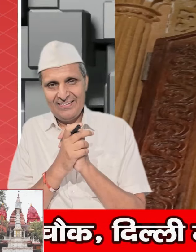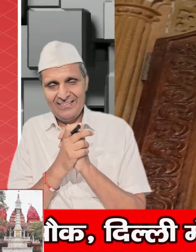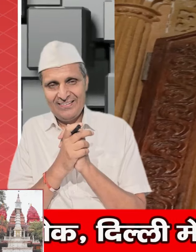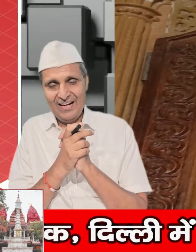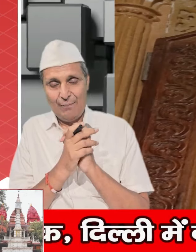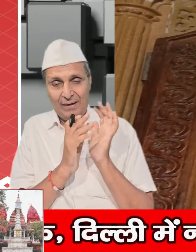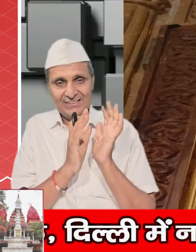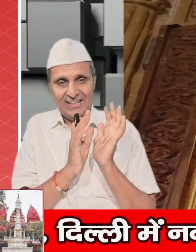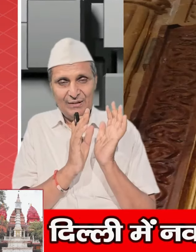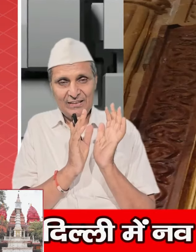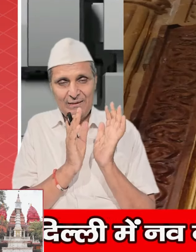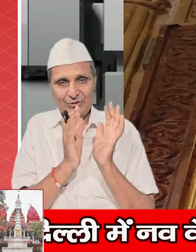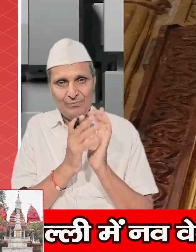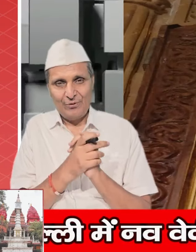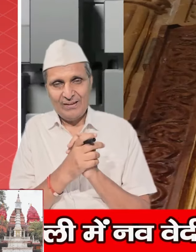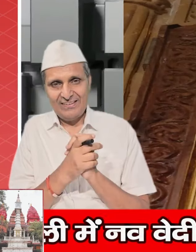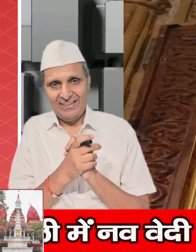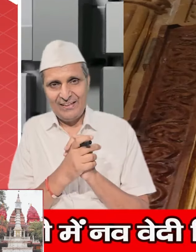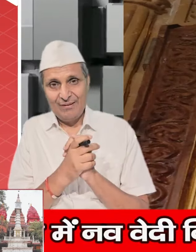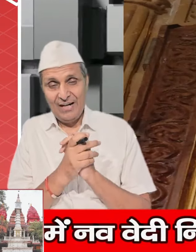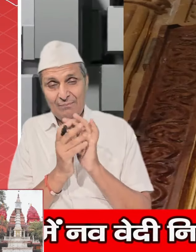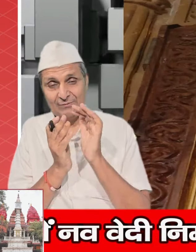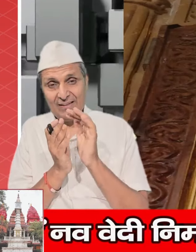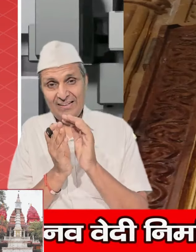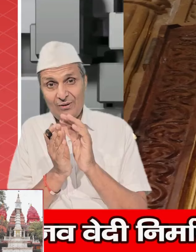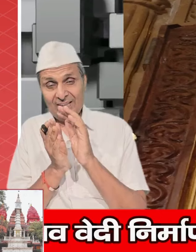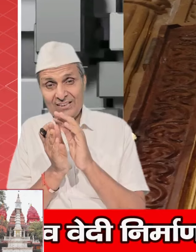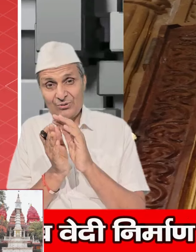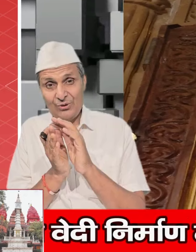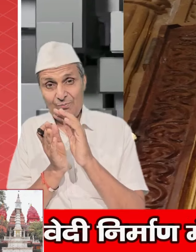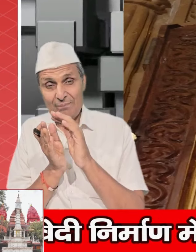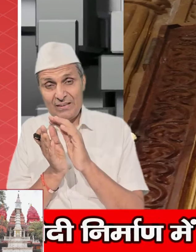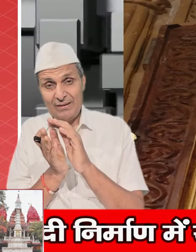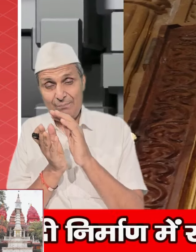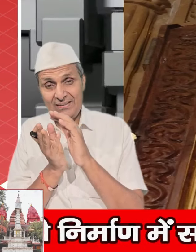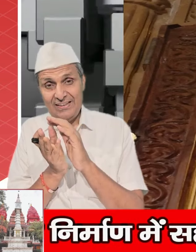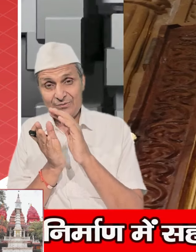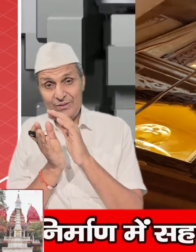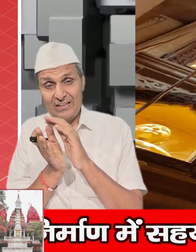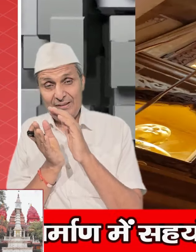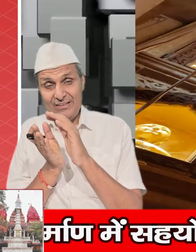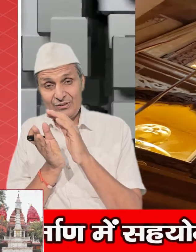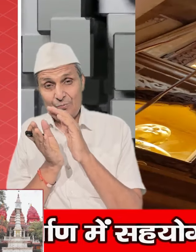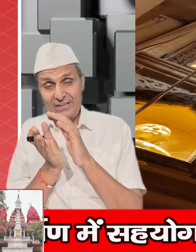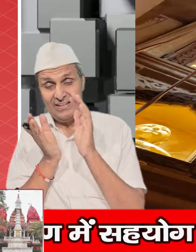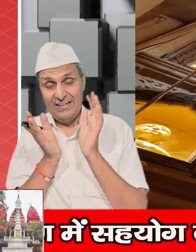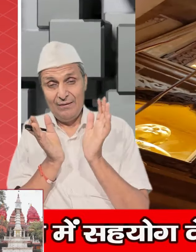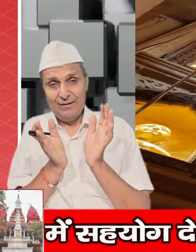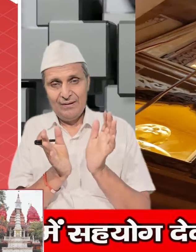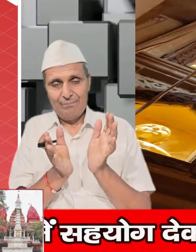है। हम पाषाण की प्रतिमाएं तो हमें कोई बात नहीं करें, हम आज भर करें जो अष्ट धातु के रूप में प्रतिमाएं पीतल की धातु की तांबे की इस